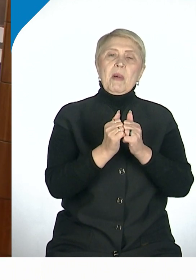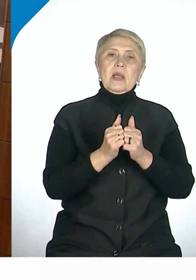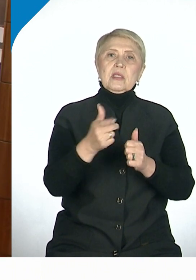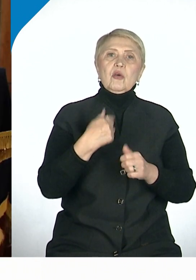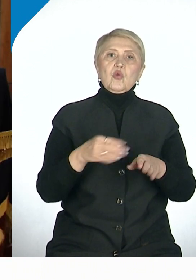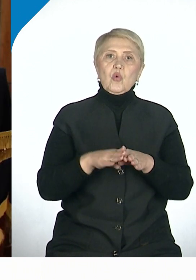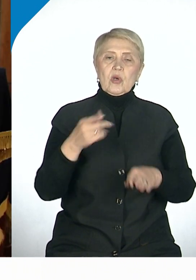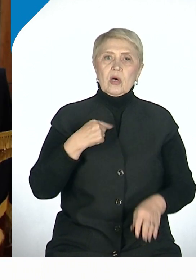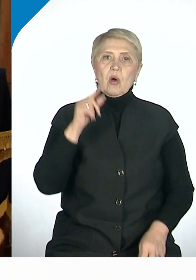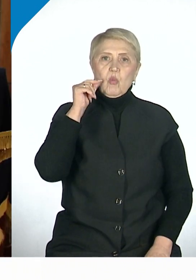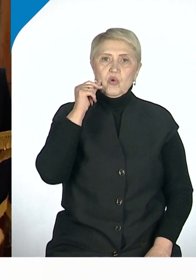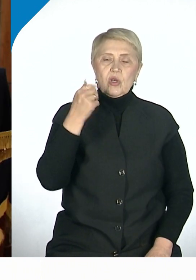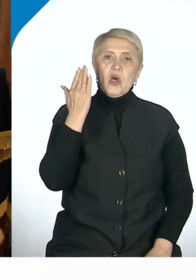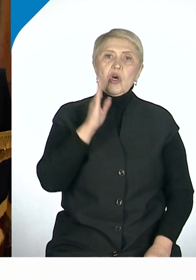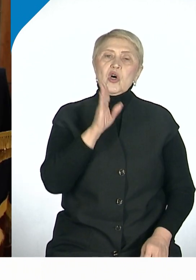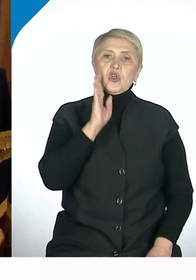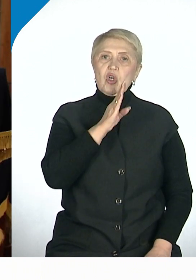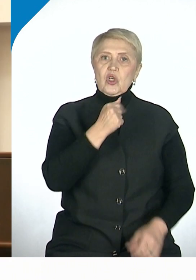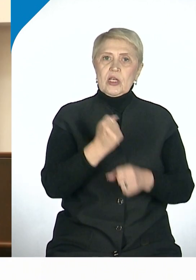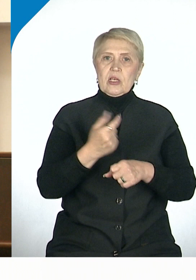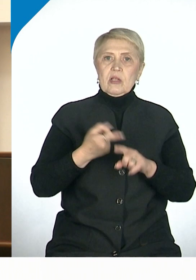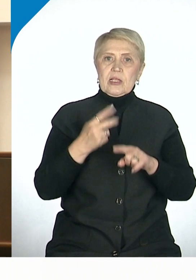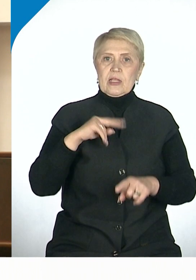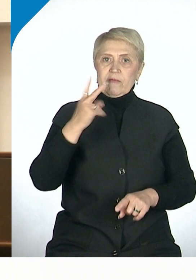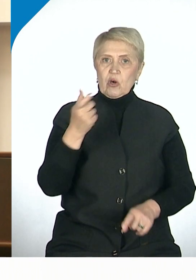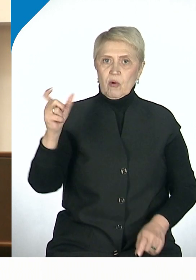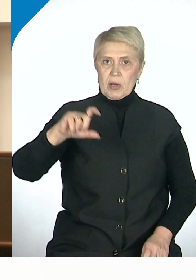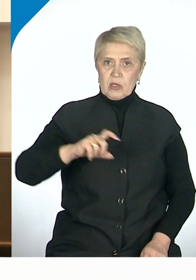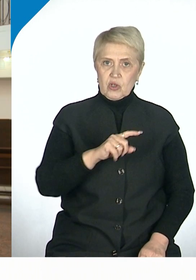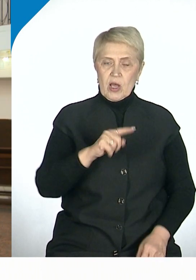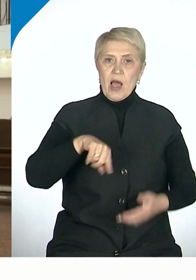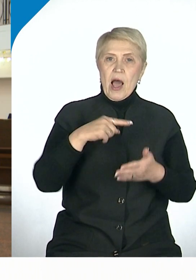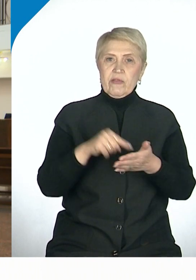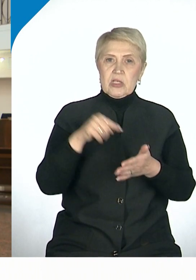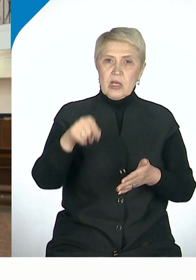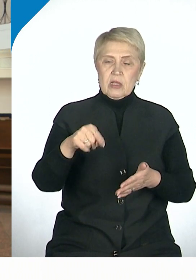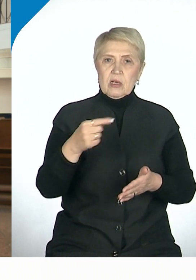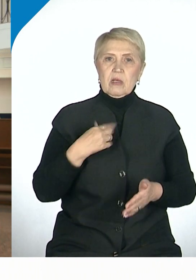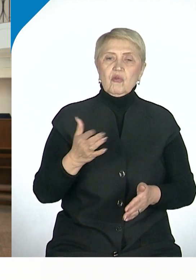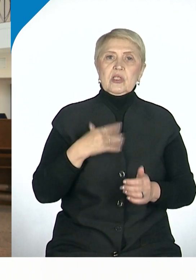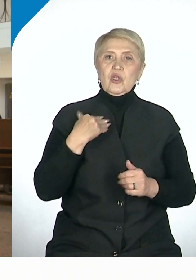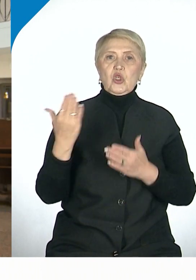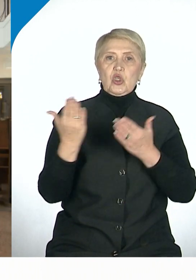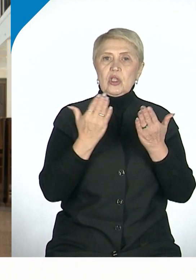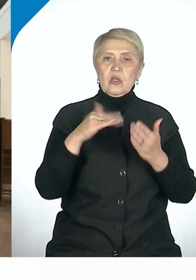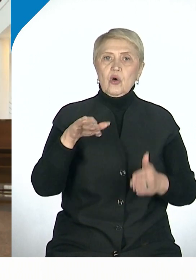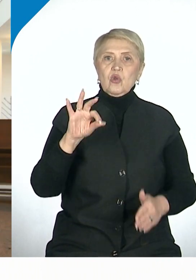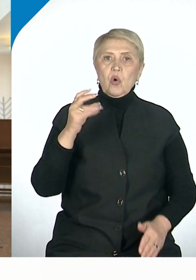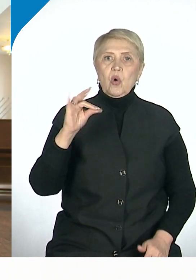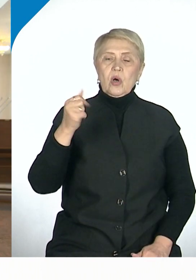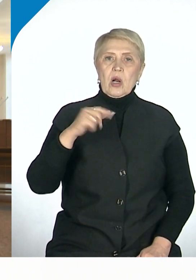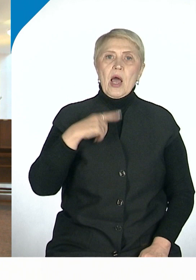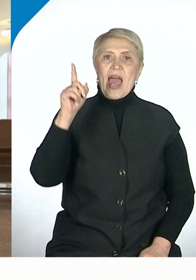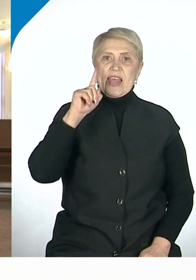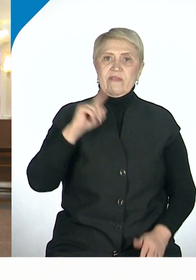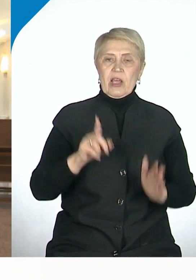мужчины. Женщины делают это на втором этаже. А у этого возвышения в центре раввин читает Тору. Впервые в этом месте еврей